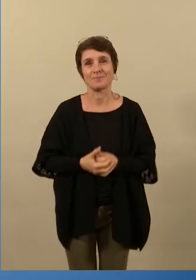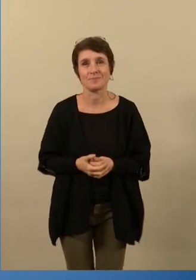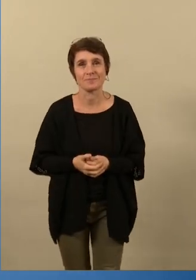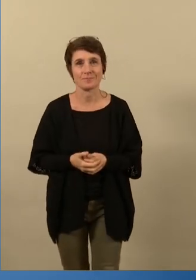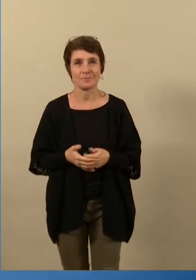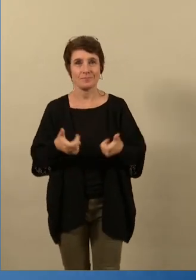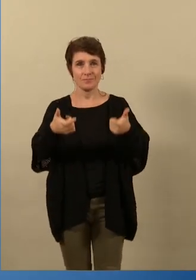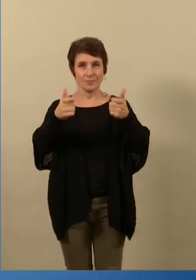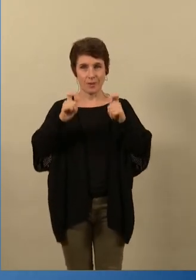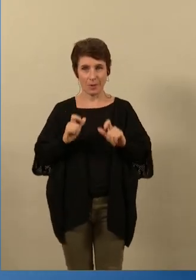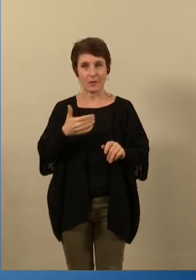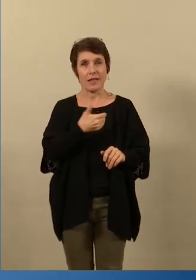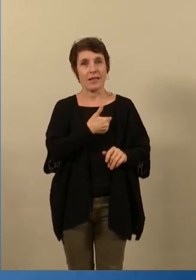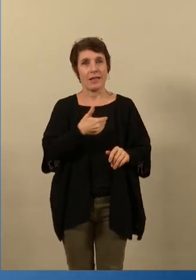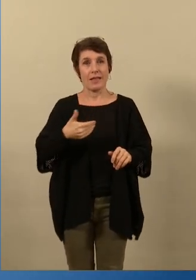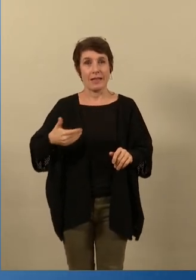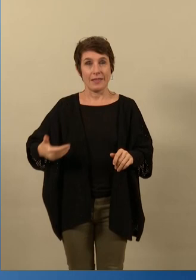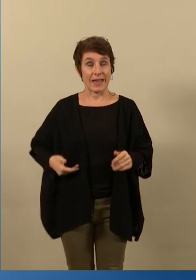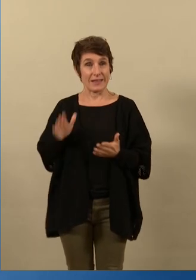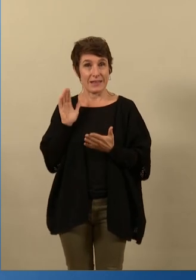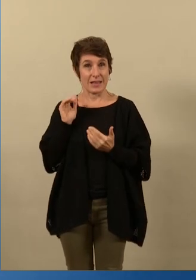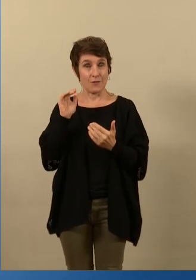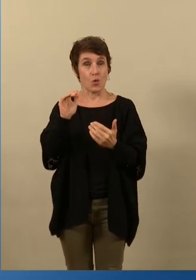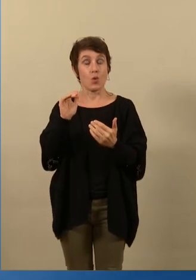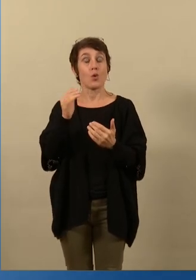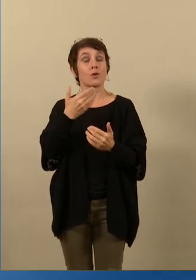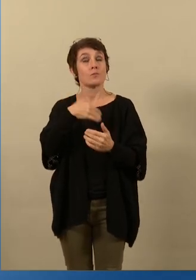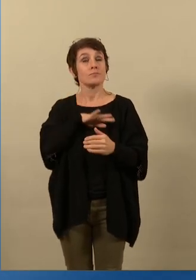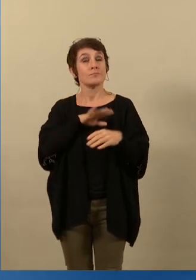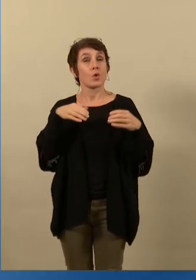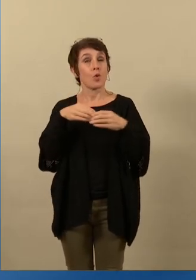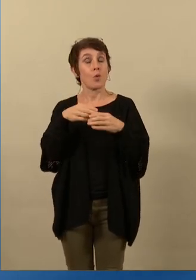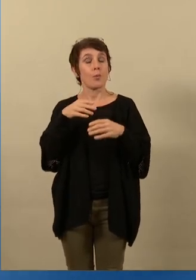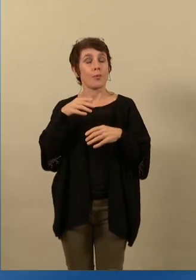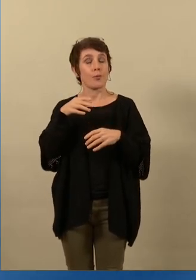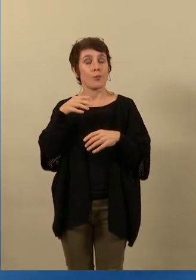nous passons au dernier vœux et il est porté par Monsieur